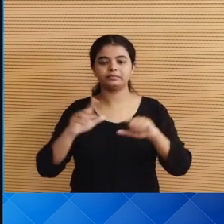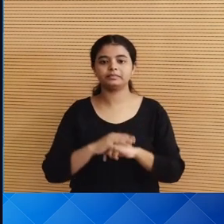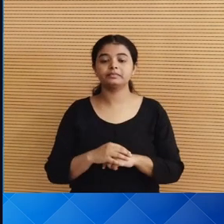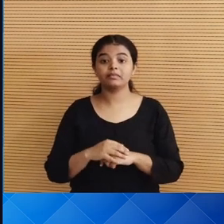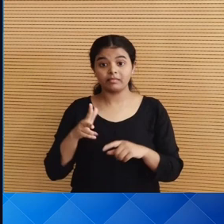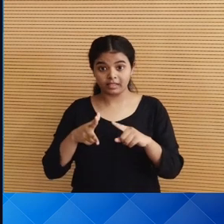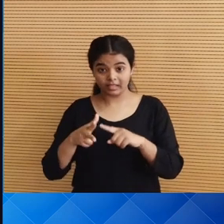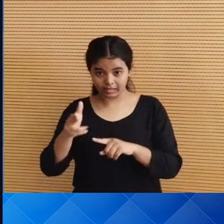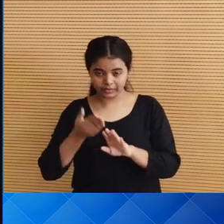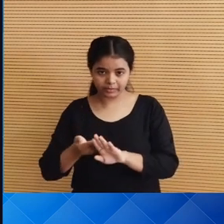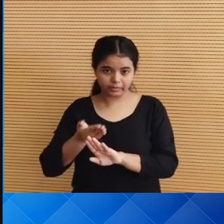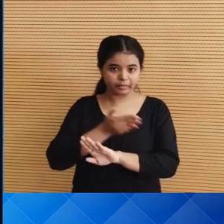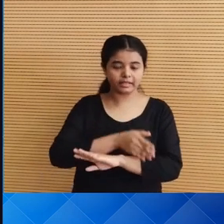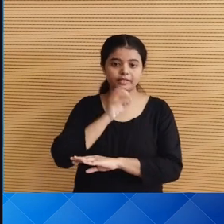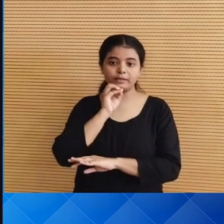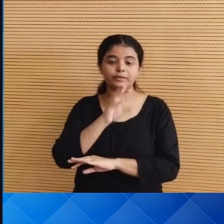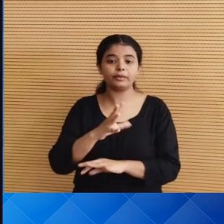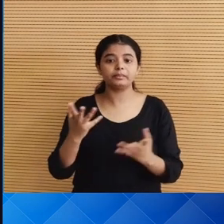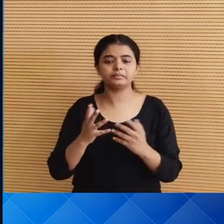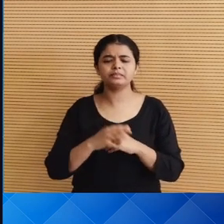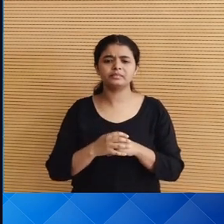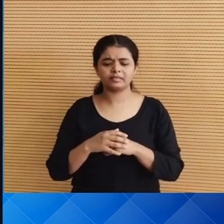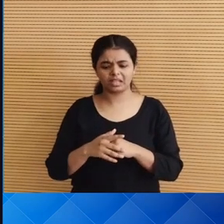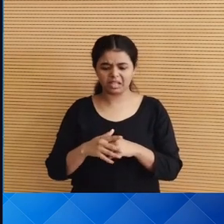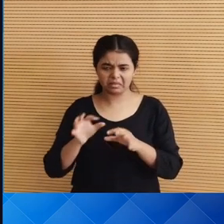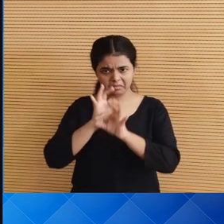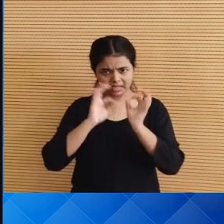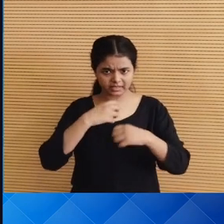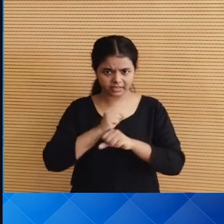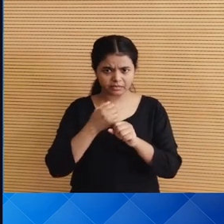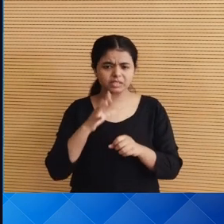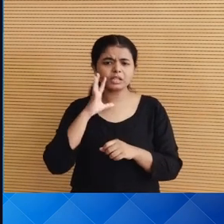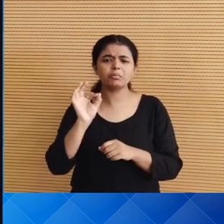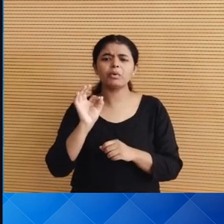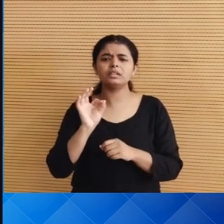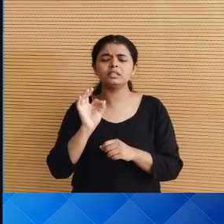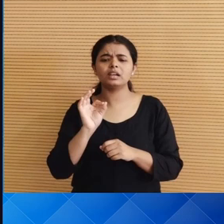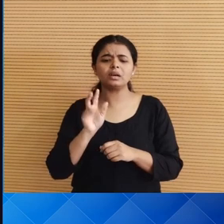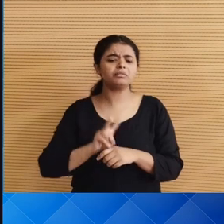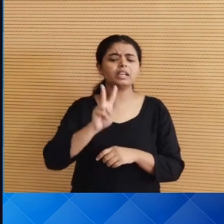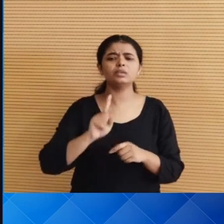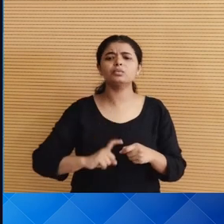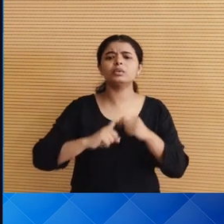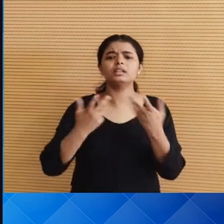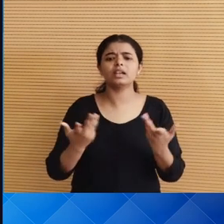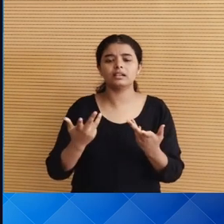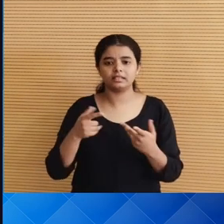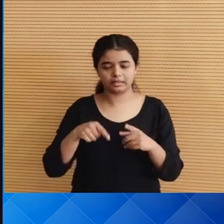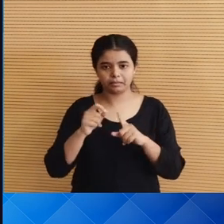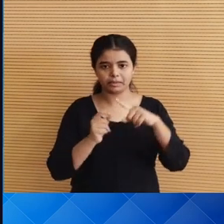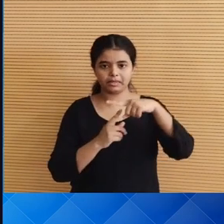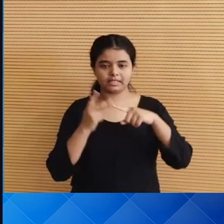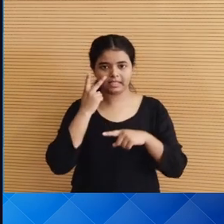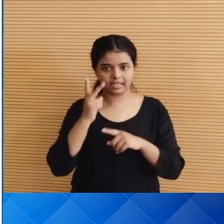लॉन्च से पहले हम सब जान लेते हैं कि इसमें खास क्या है। एक प्रेजेंटेशन हमने बनाया है,